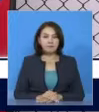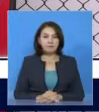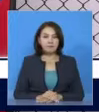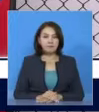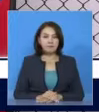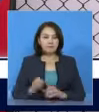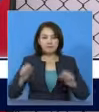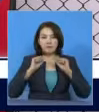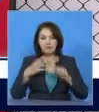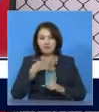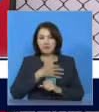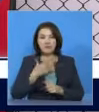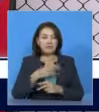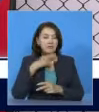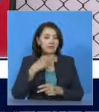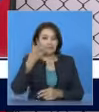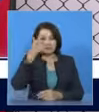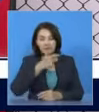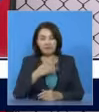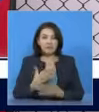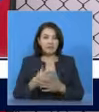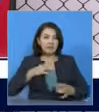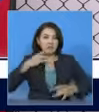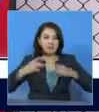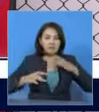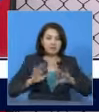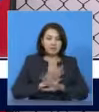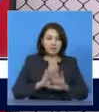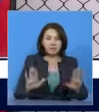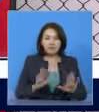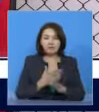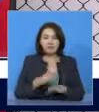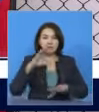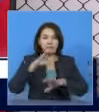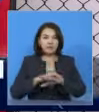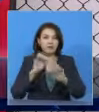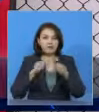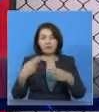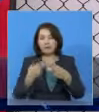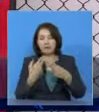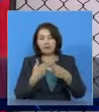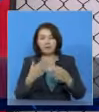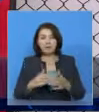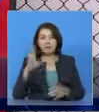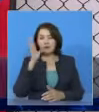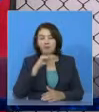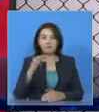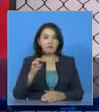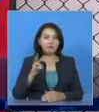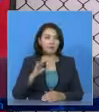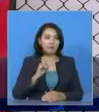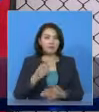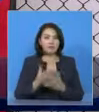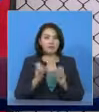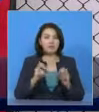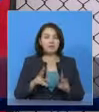Для спортсмена важно следить за собой, стараться не нервничать и не злиться. Эти факторы могут помешать добиваться успеха в октагоне.